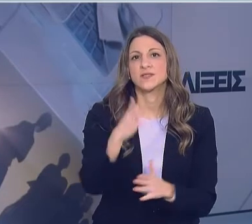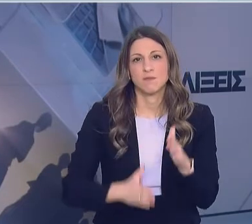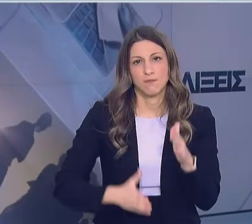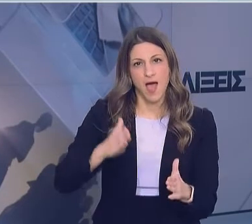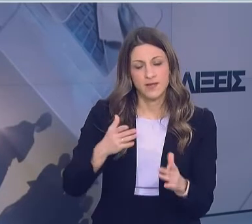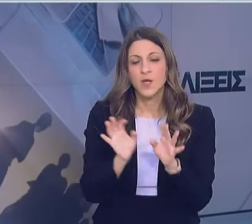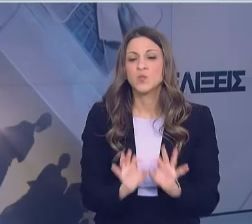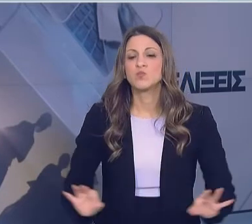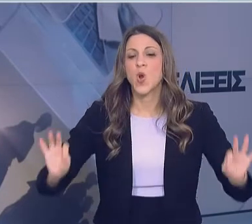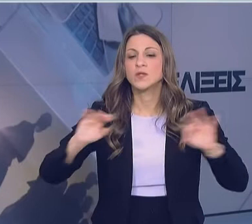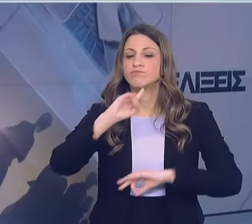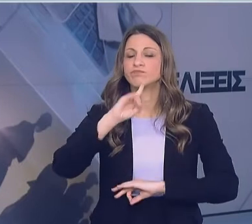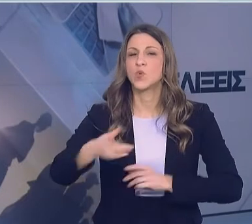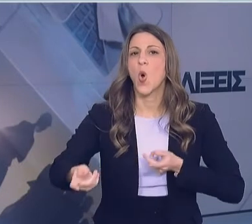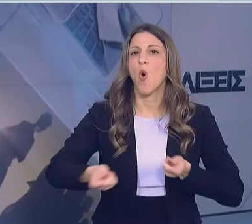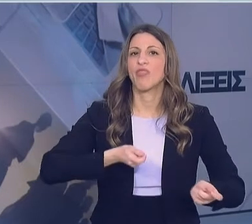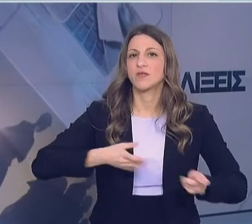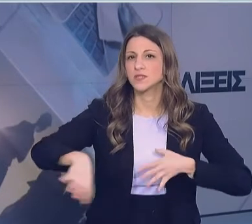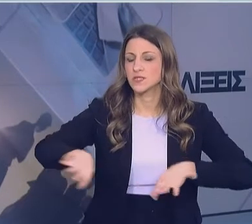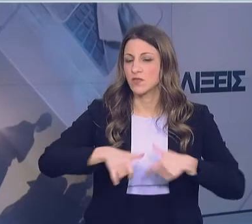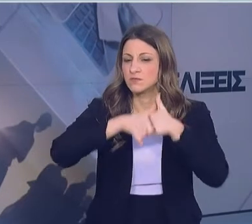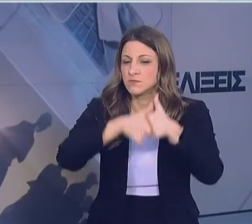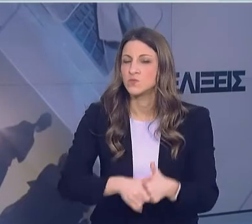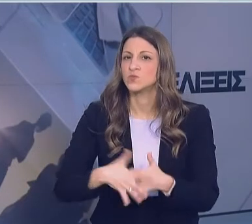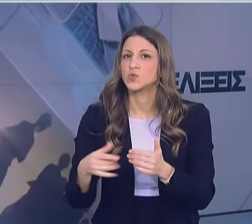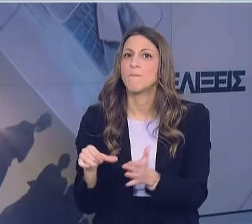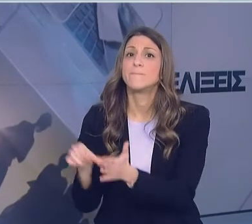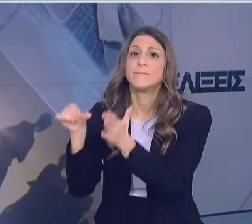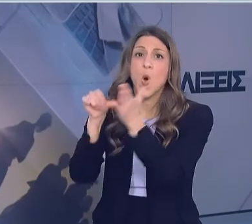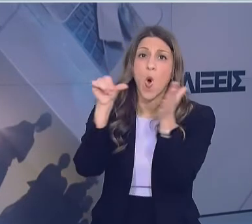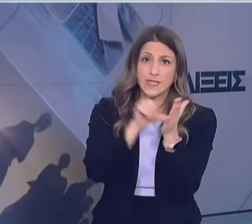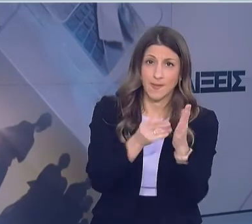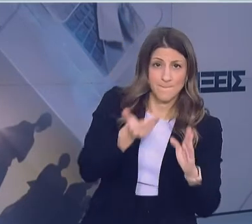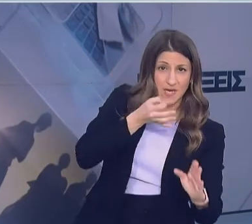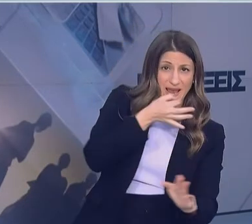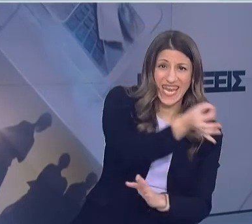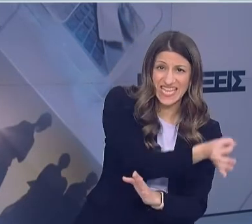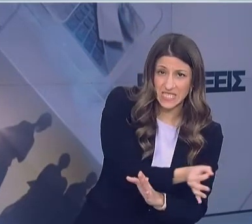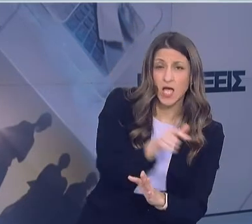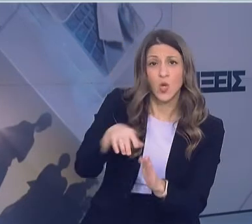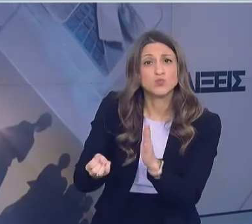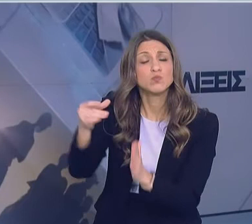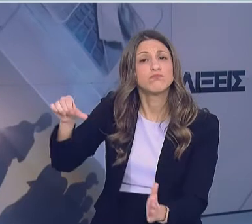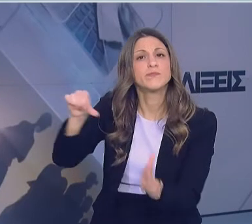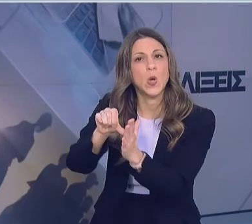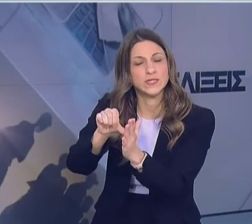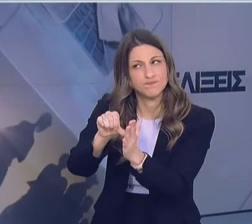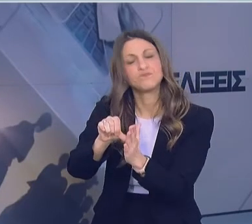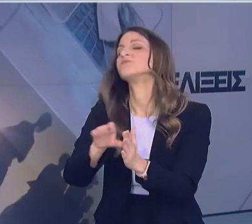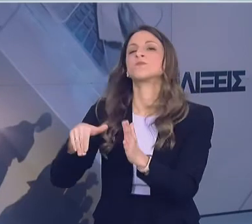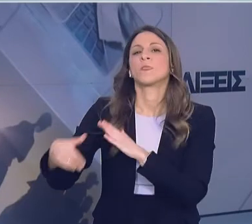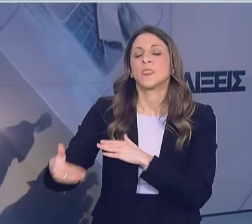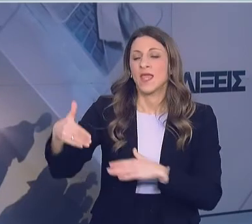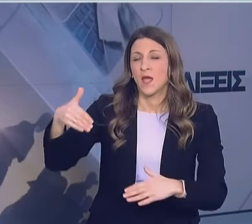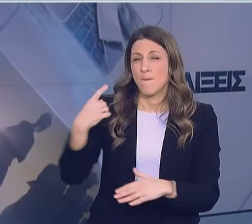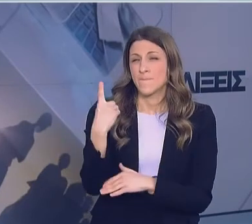την προετοιμασία της εφαρμογής του σχεδίου και σε όλες τις δομές της υπηρετικής Ελλάδας. Λαμβάνοντας υπόψη τα ιατρικά δεδομένα που προέκυψαν το βράδυ